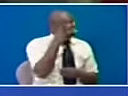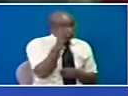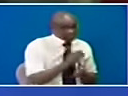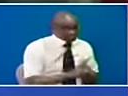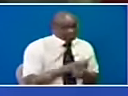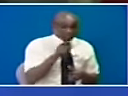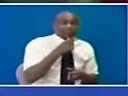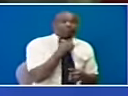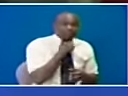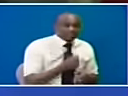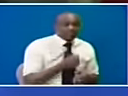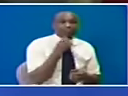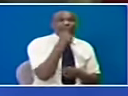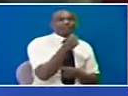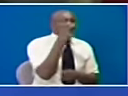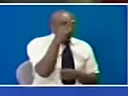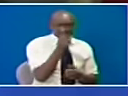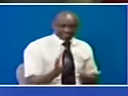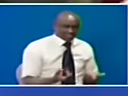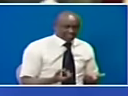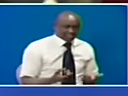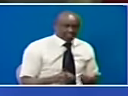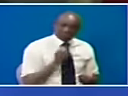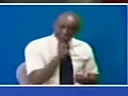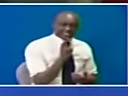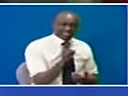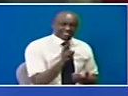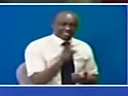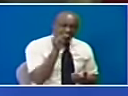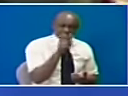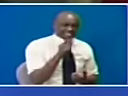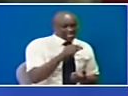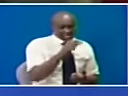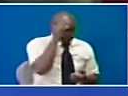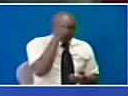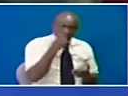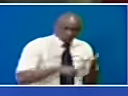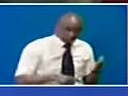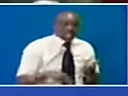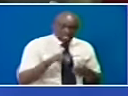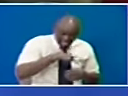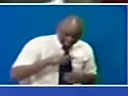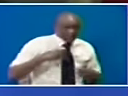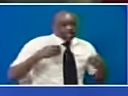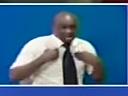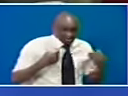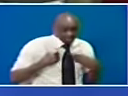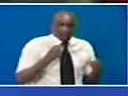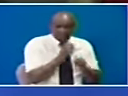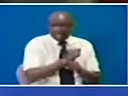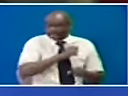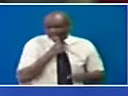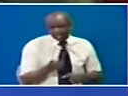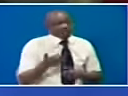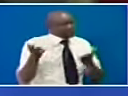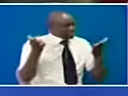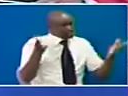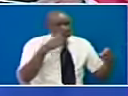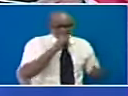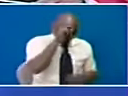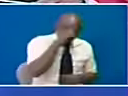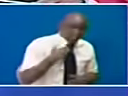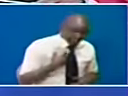wao wanataka waingie at 520. Kwa hivyo unaona kwamba ile serikali nasema ni kwamba tuko pia na wafanyikazi wengine wa